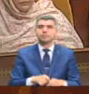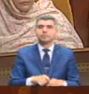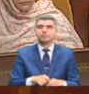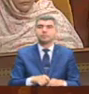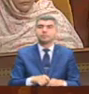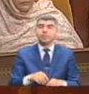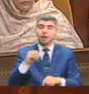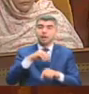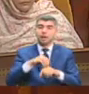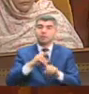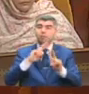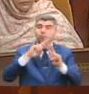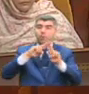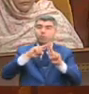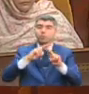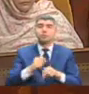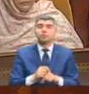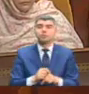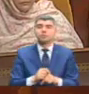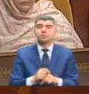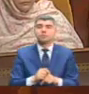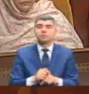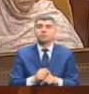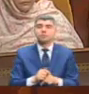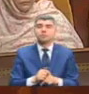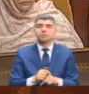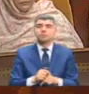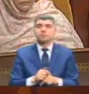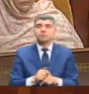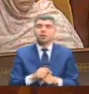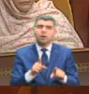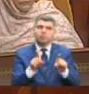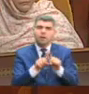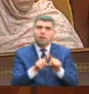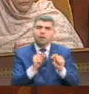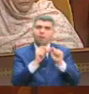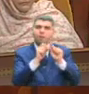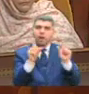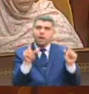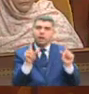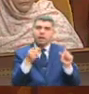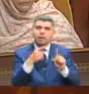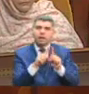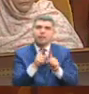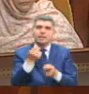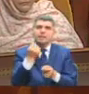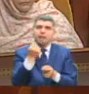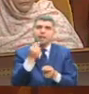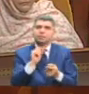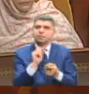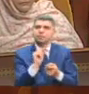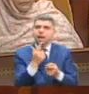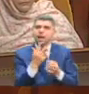وايضا هذا القطاع ما بقاش فيه وضوح لا في كيفيه التحديد ديال الاسعار ولا